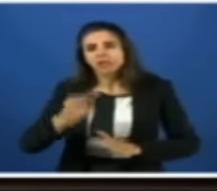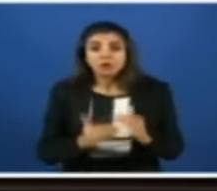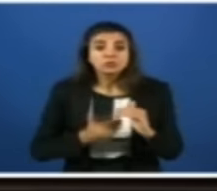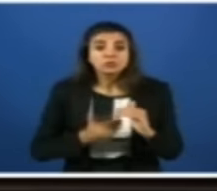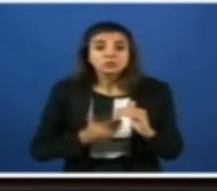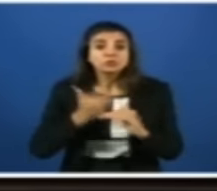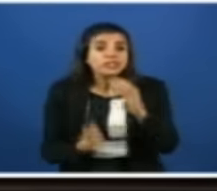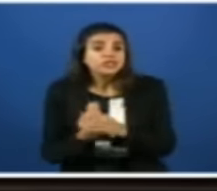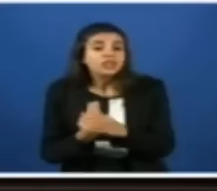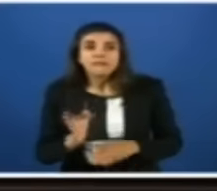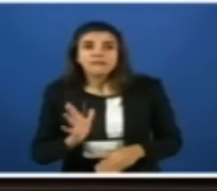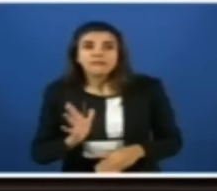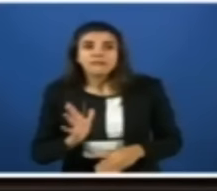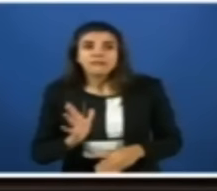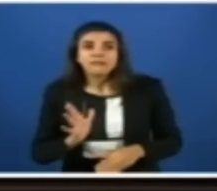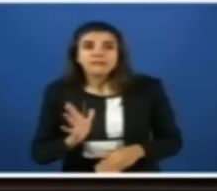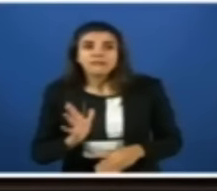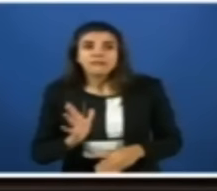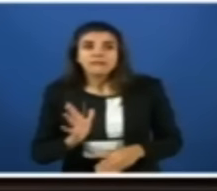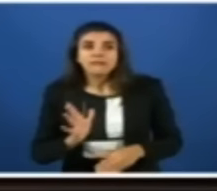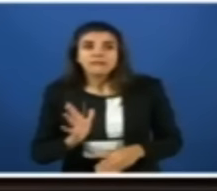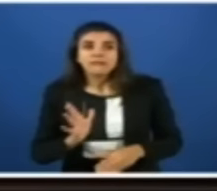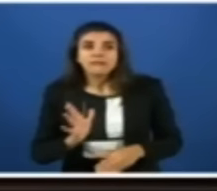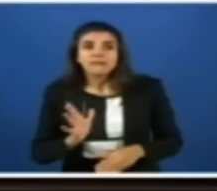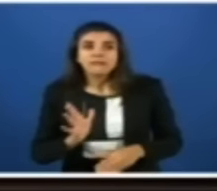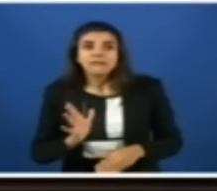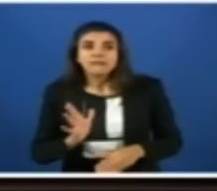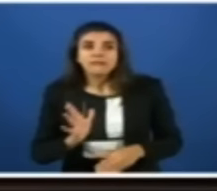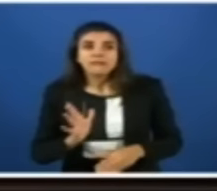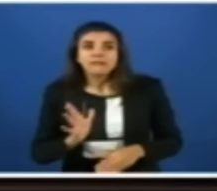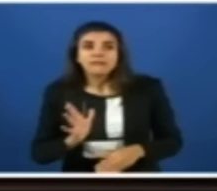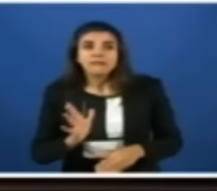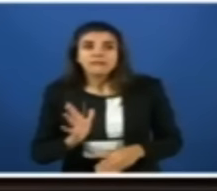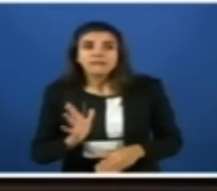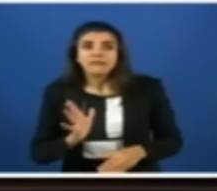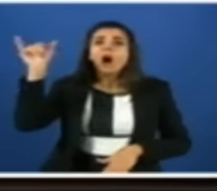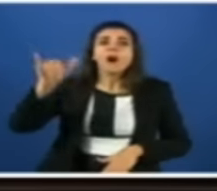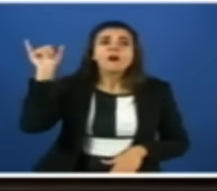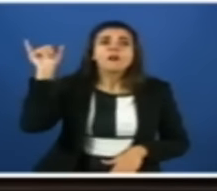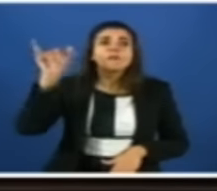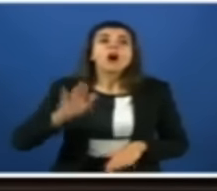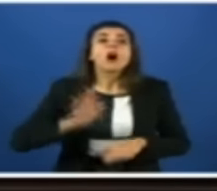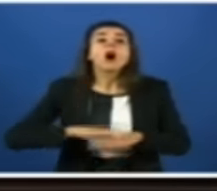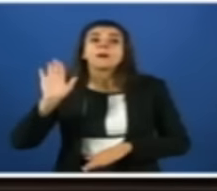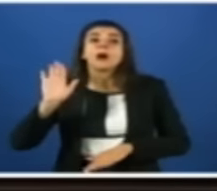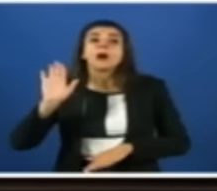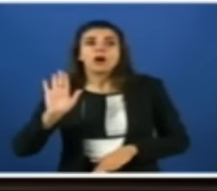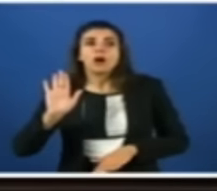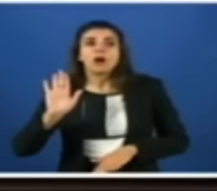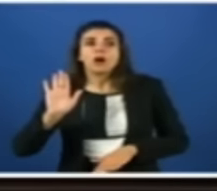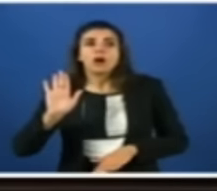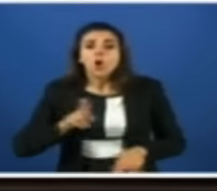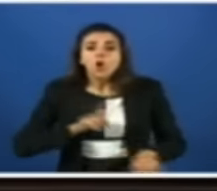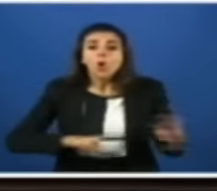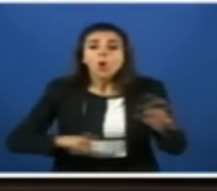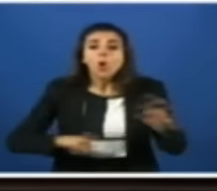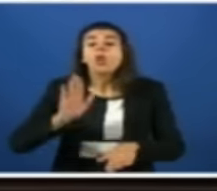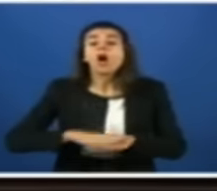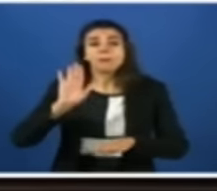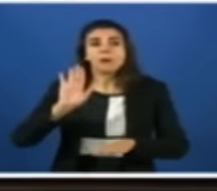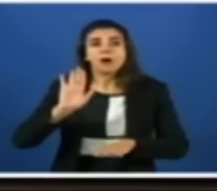Arkasından ne çıktı? Köprüyü yapmayın. Havalimanını yapmayın. Yolları